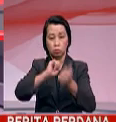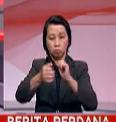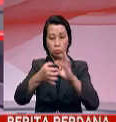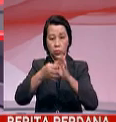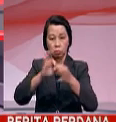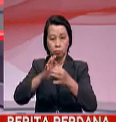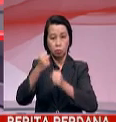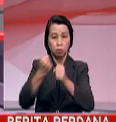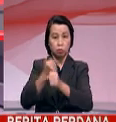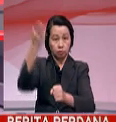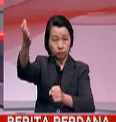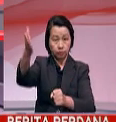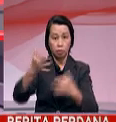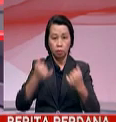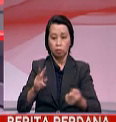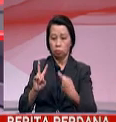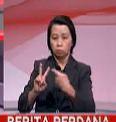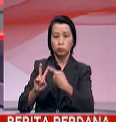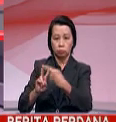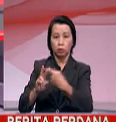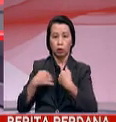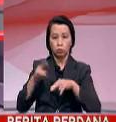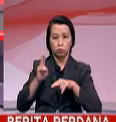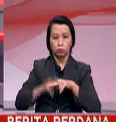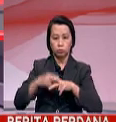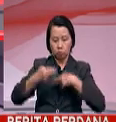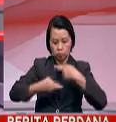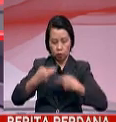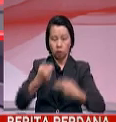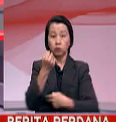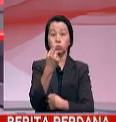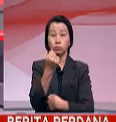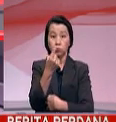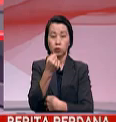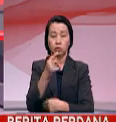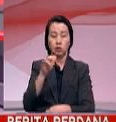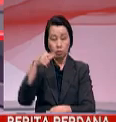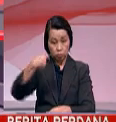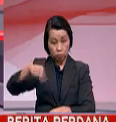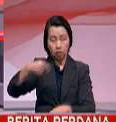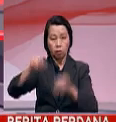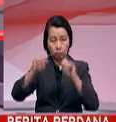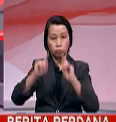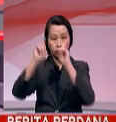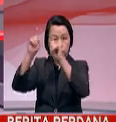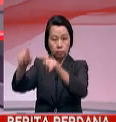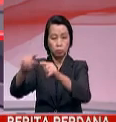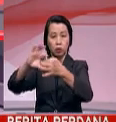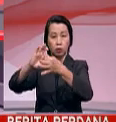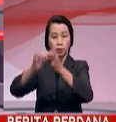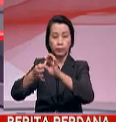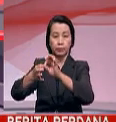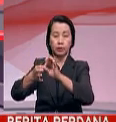tahun depan. Ketika ini pasangan itu berada di kedudukan ke-11 ranking kelayakan ke Tokyo.